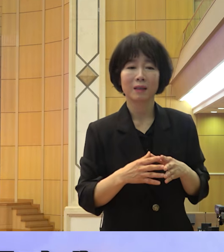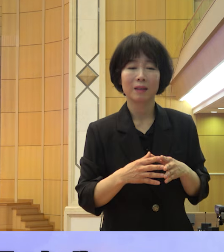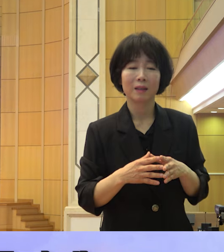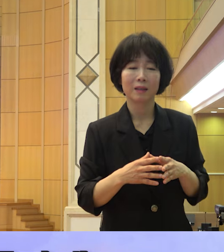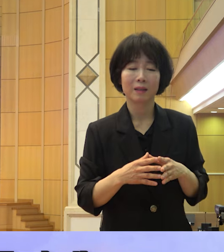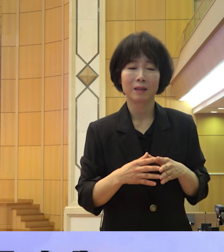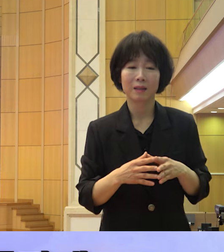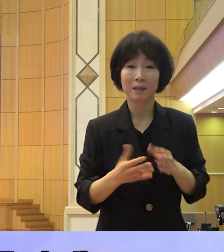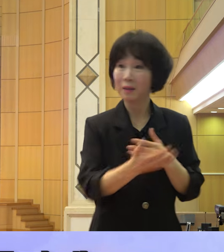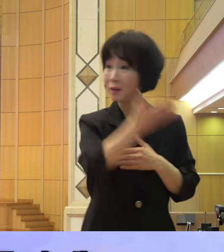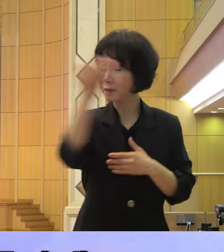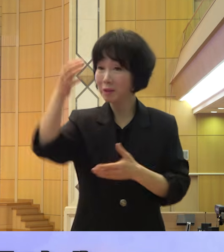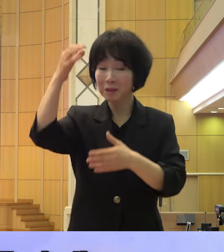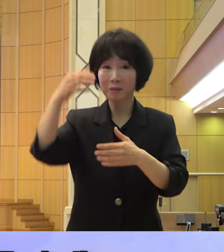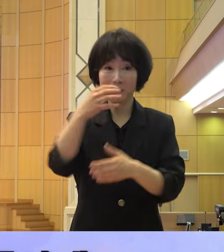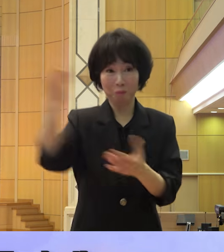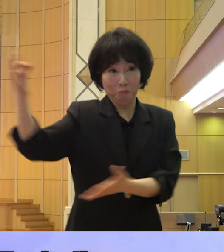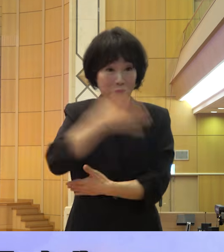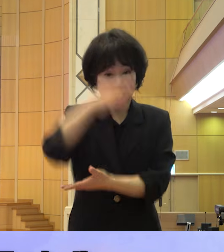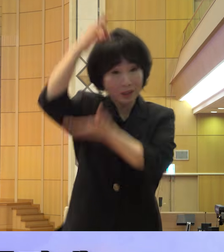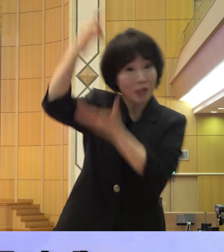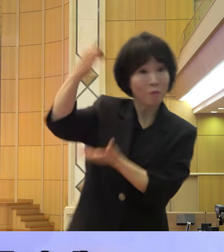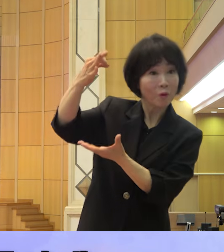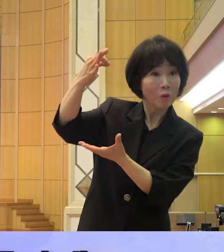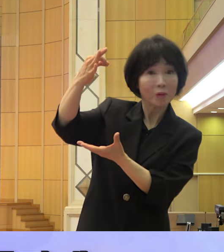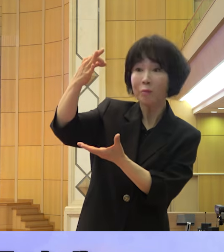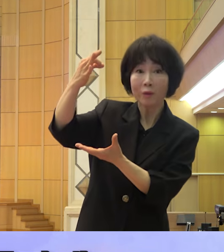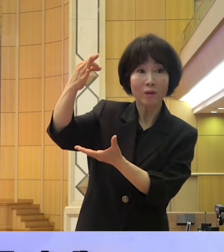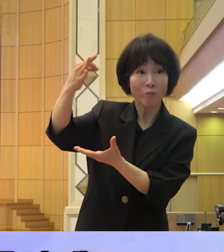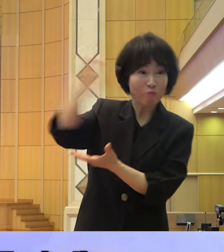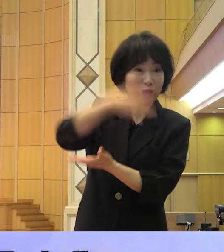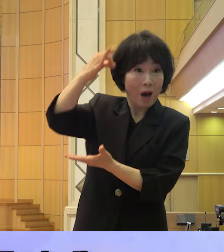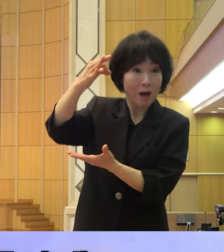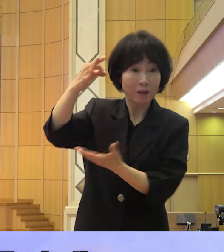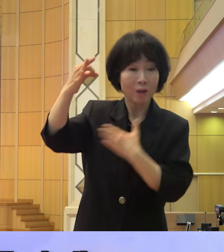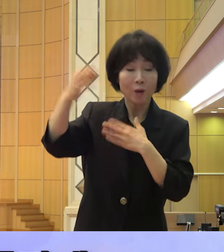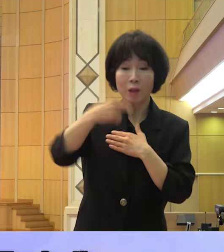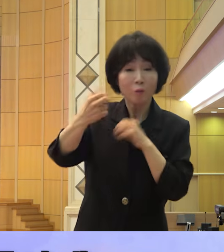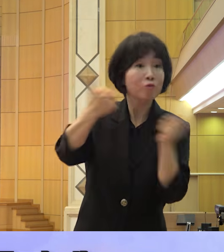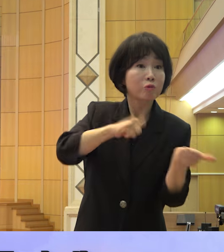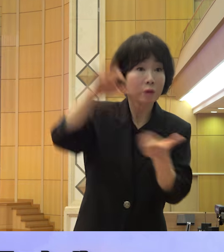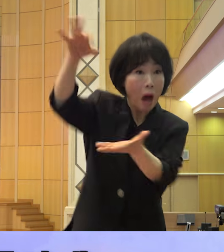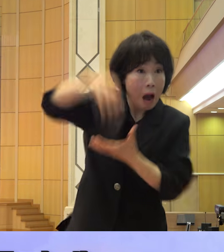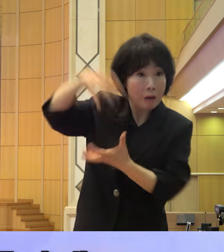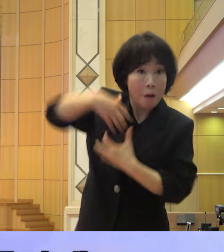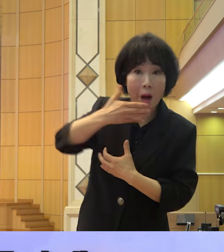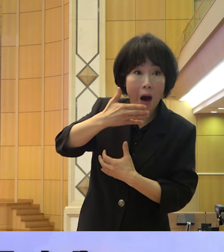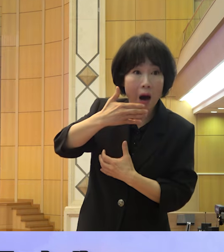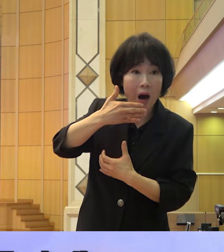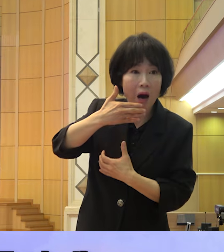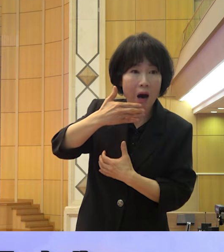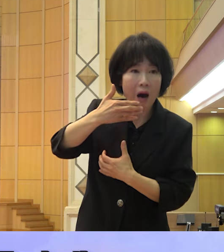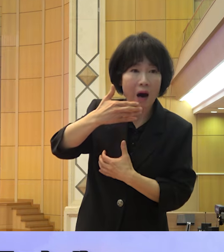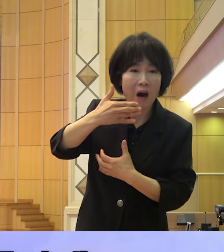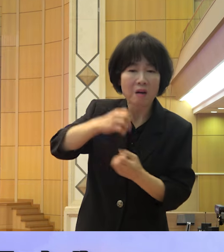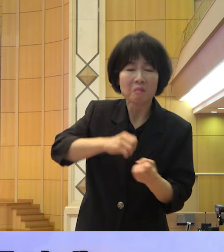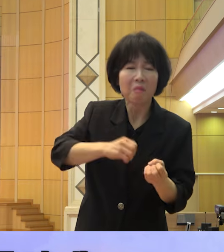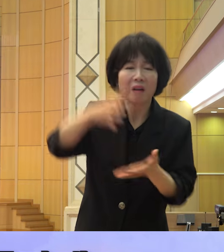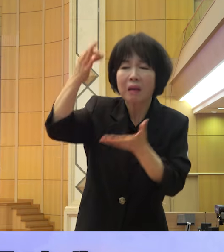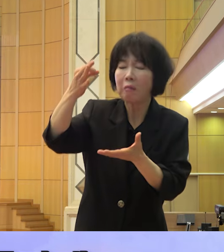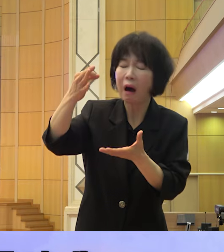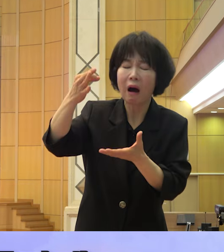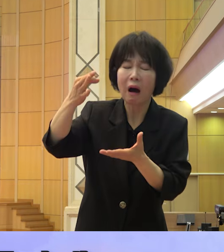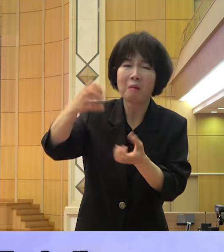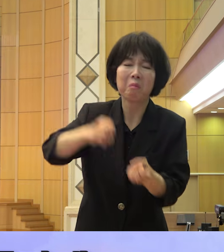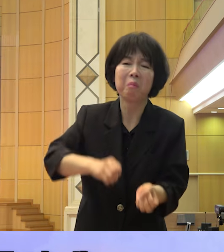여러분 재물을 있다고 죽을 때 가져갑니까? 아무것도 가져가는 거 없어요. 그러니까